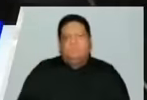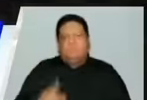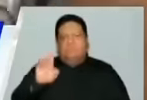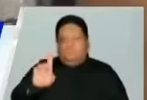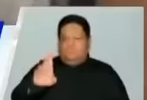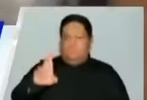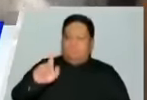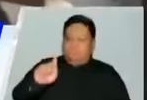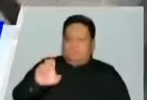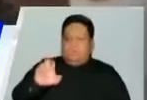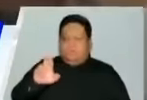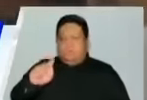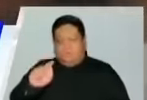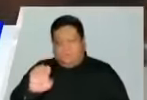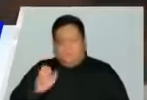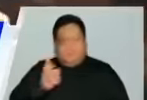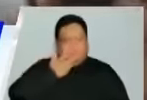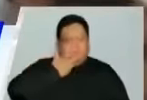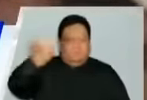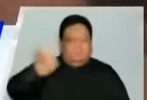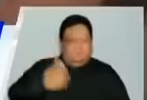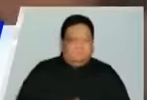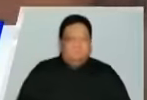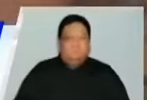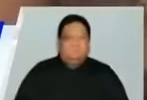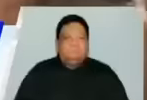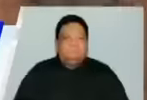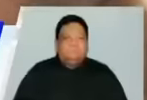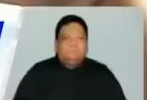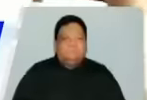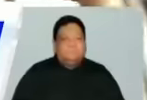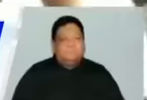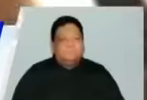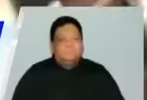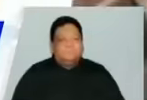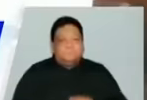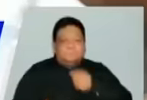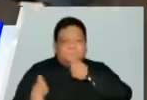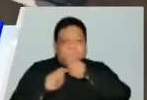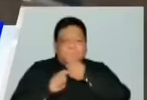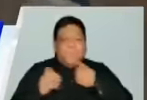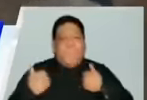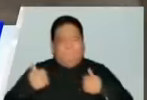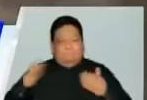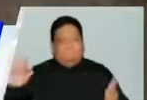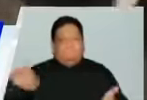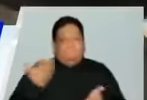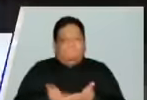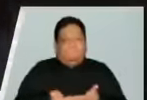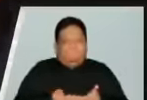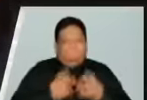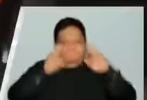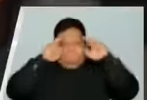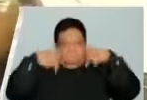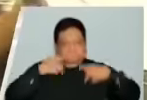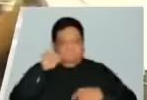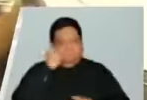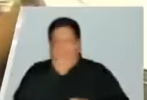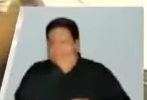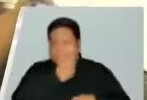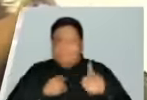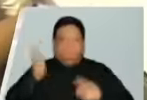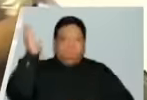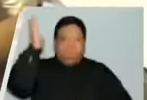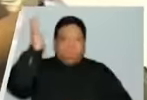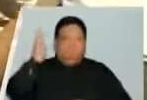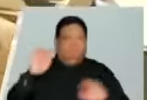Duterte! Dumating din sa vigil ang kanyang anak na si Vice President Sara Duterte, pero hindi siya nagtalumpati. Naroon